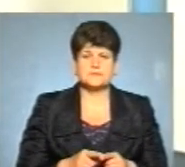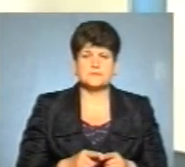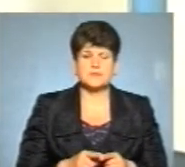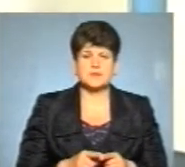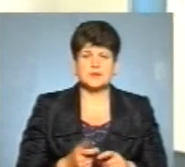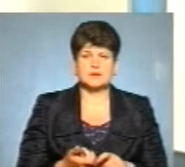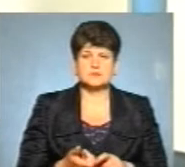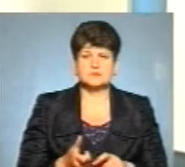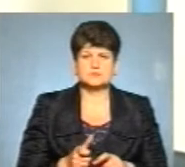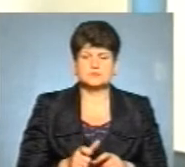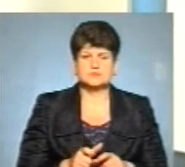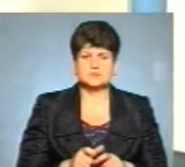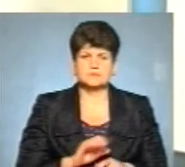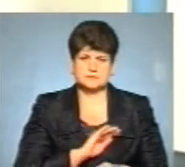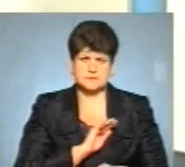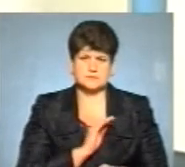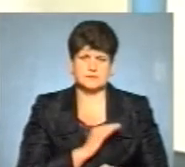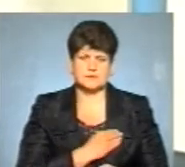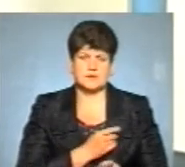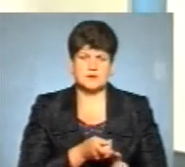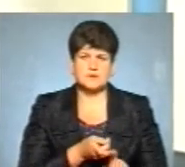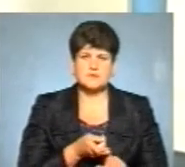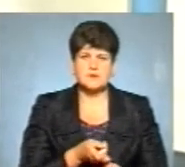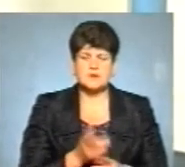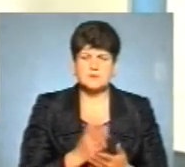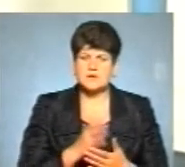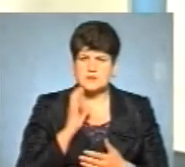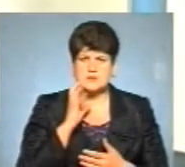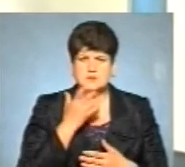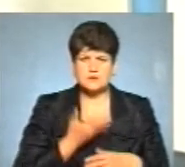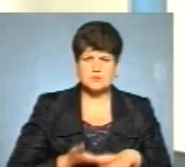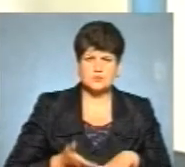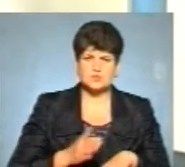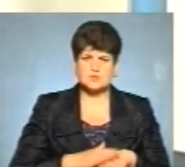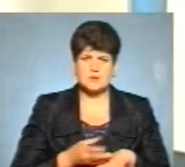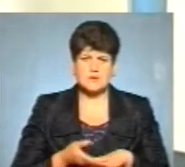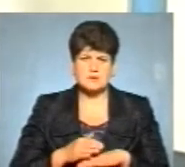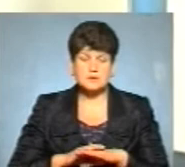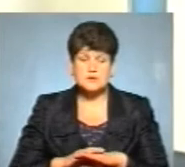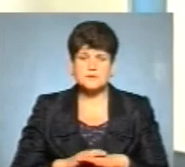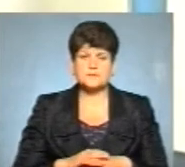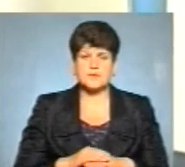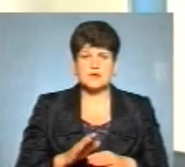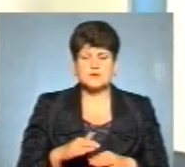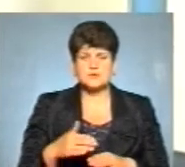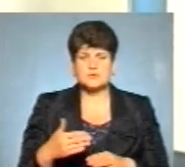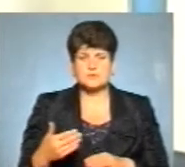контагіозна інфекція, і вона має дуже серйозні ускладнення. Ускладнення як з боку